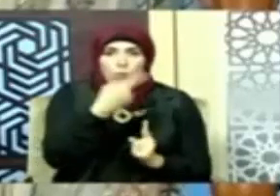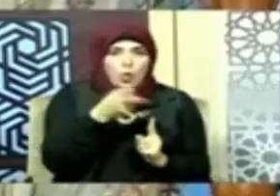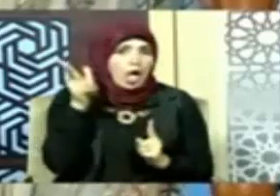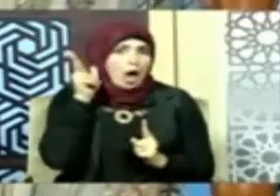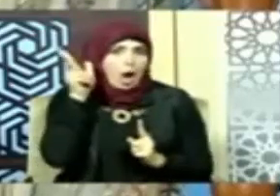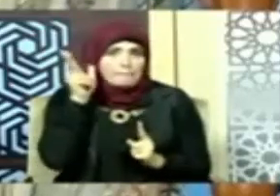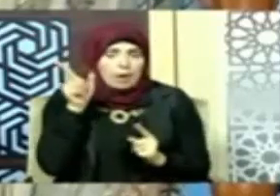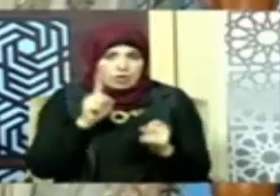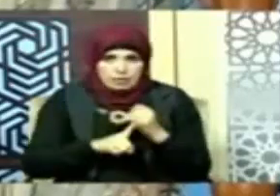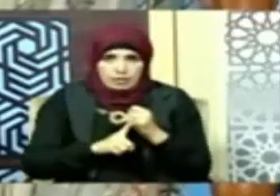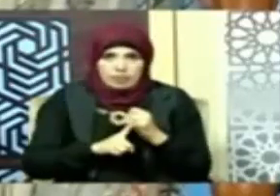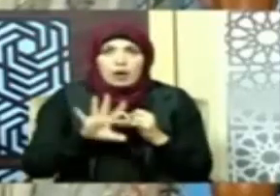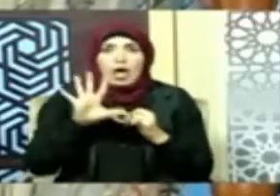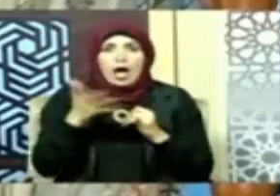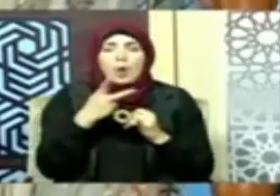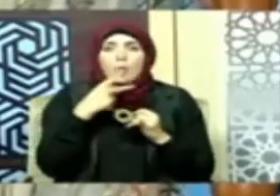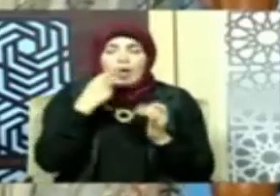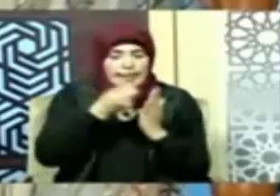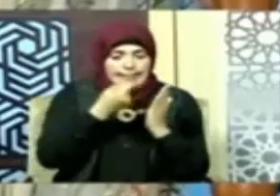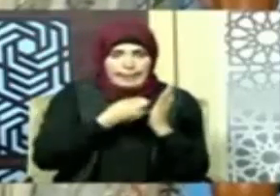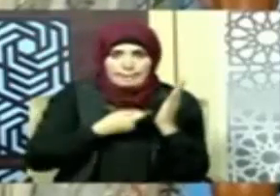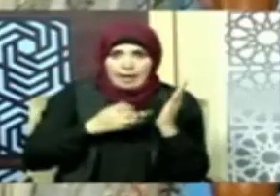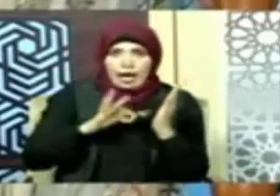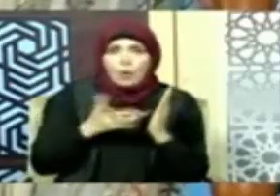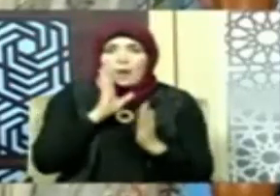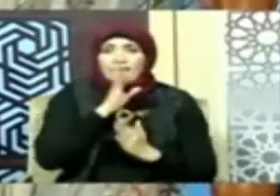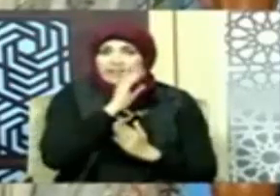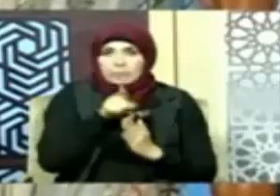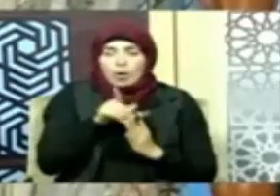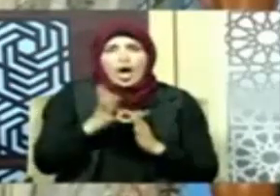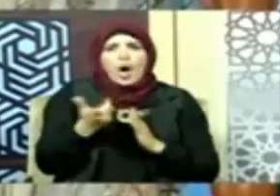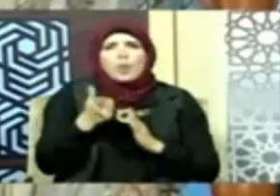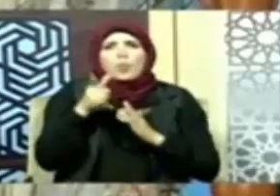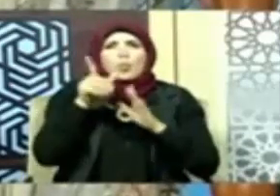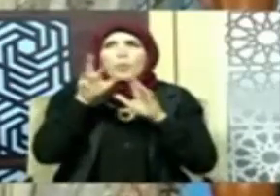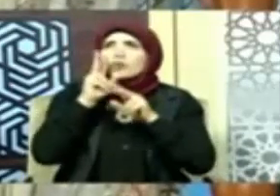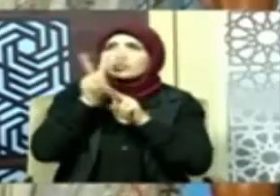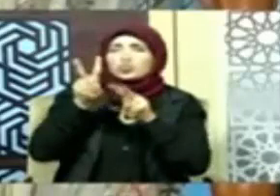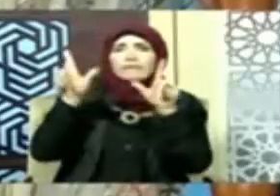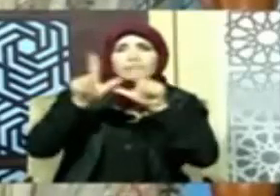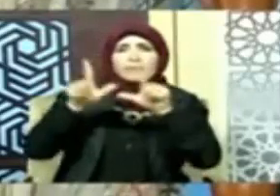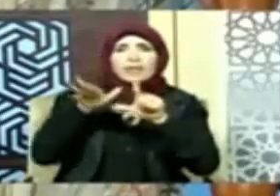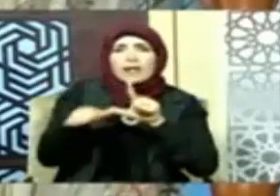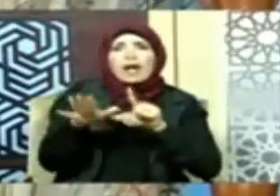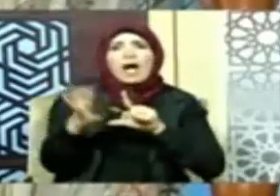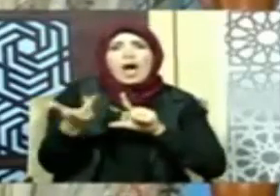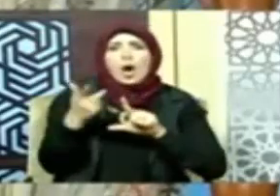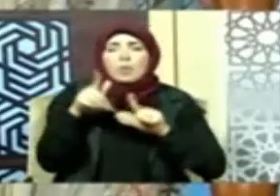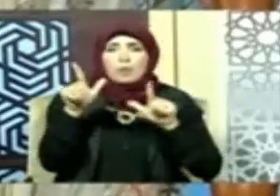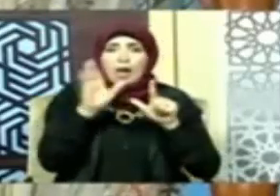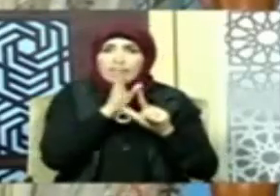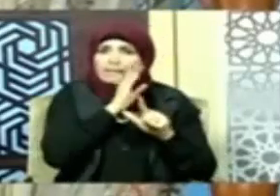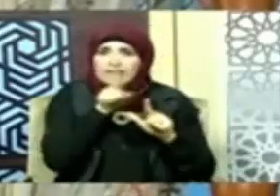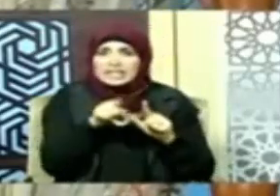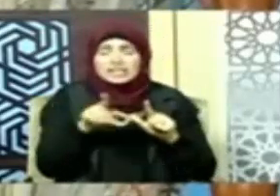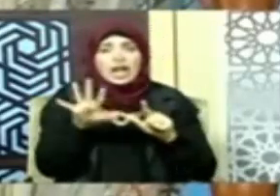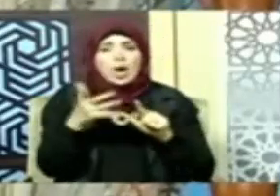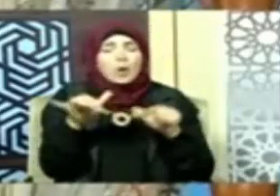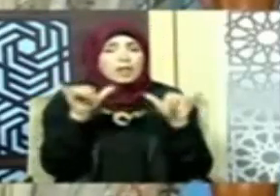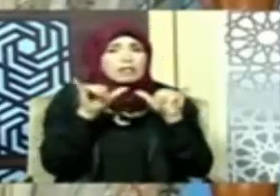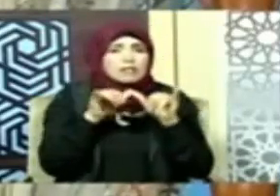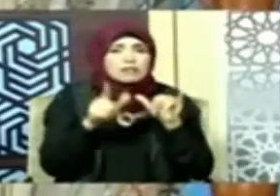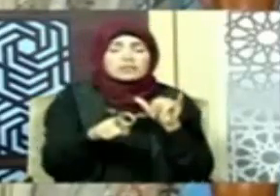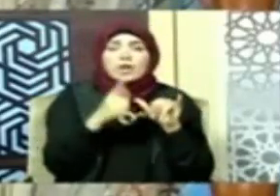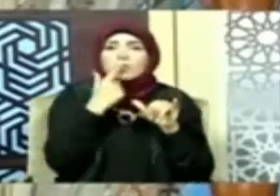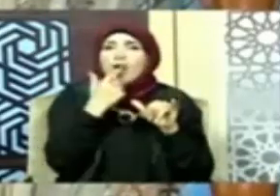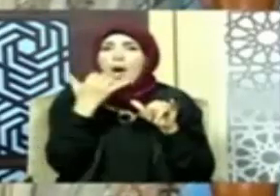تتلقاه كتابة أو قولا أو تشيئا أو تراه على مواقع التواصل